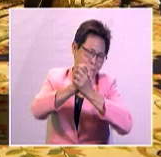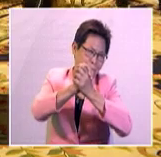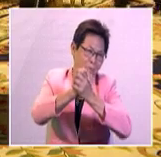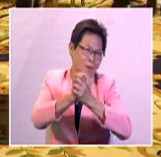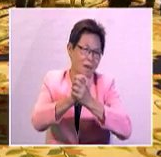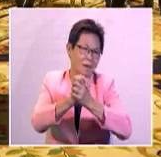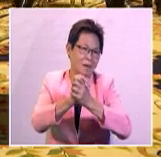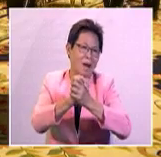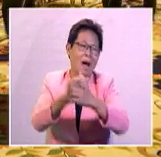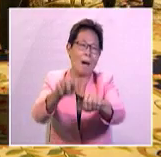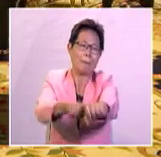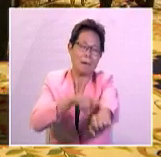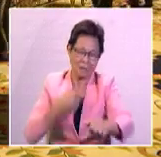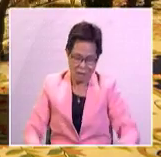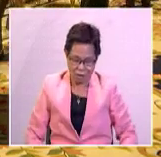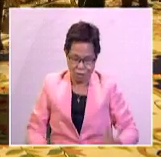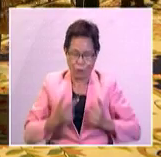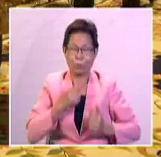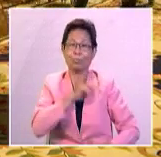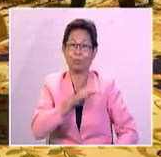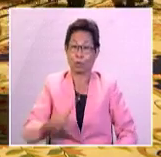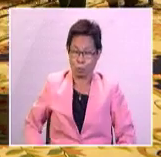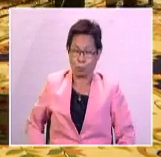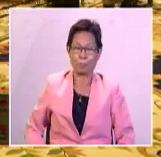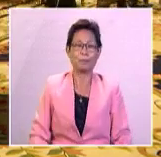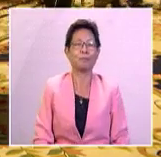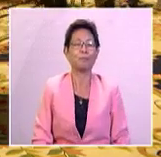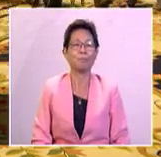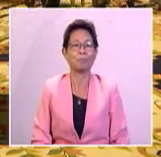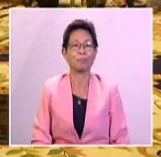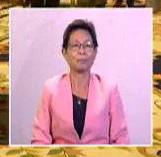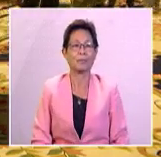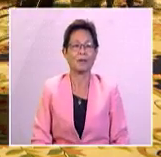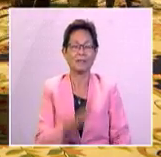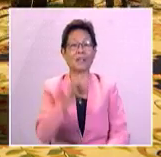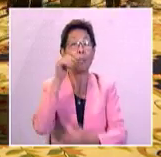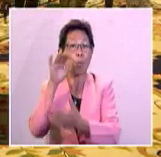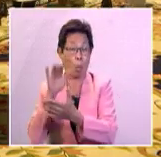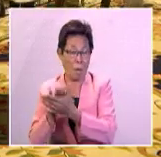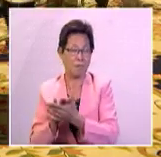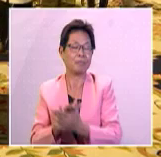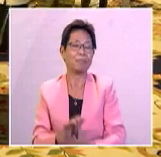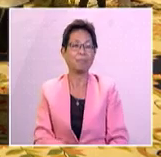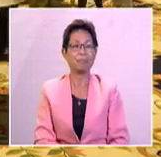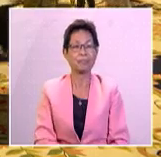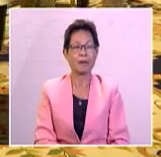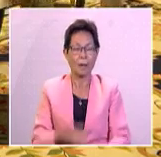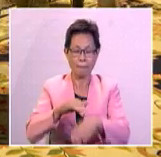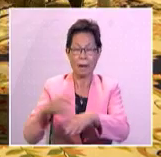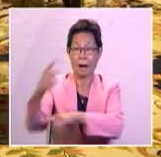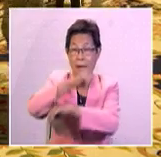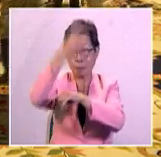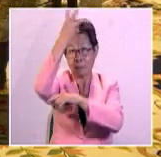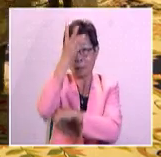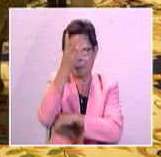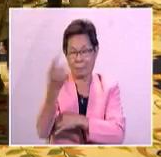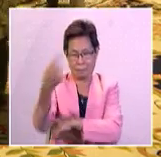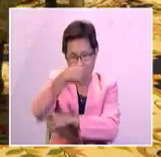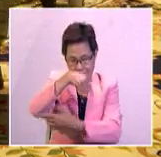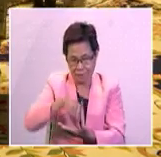dirgahayu kepada Kebaduli Tuanku Yang di-Pertuan Agong dan Permaisuri Agong pada hari pertabalannya pada hari